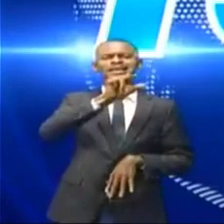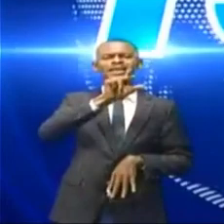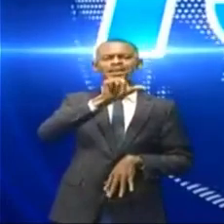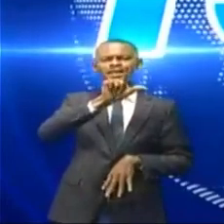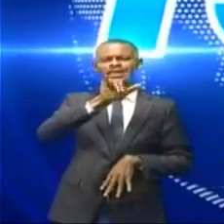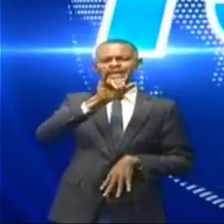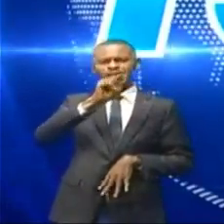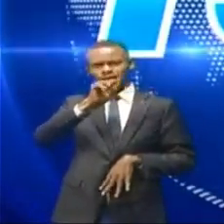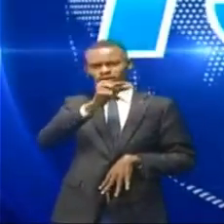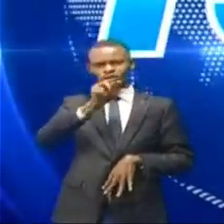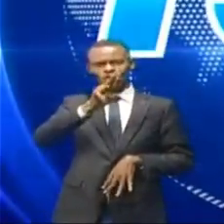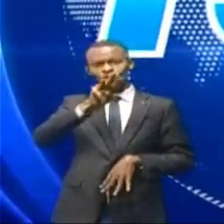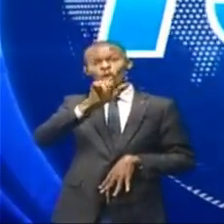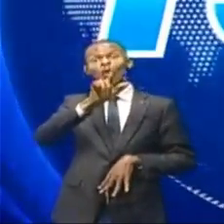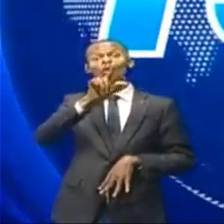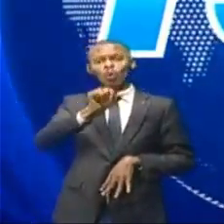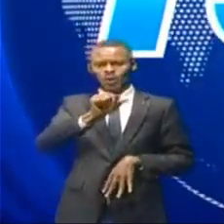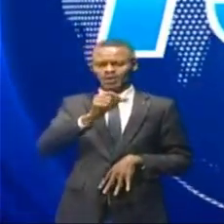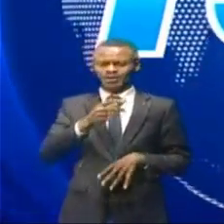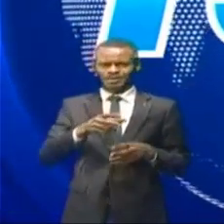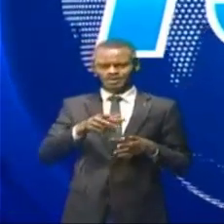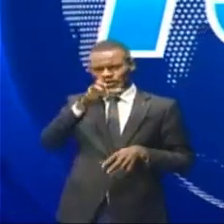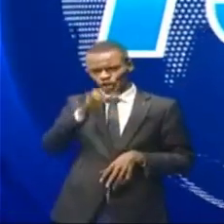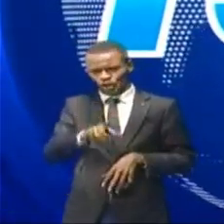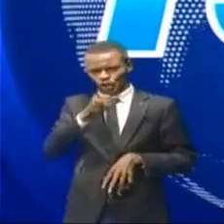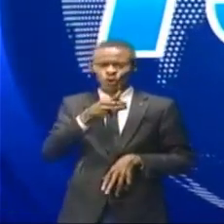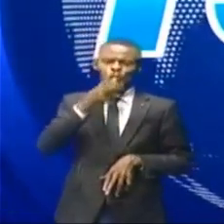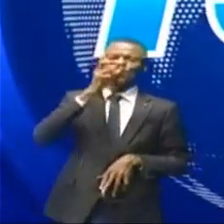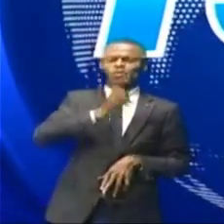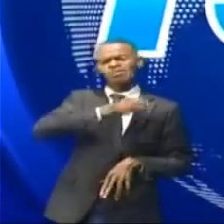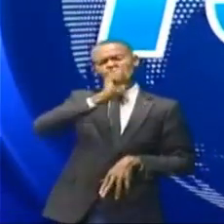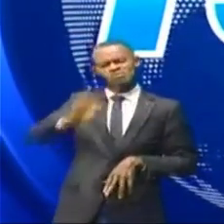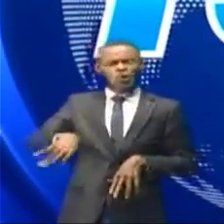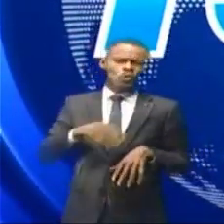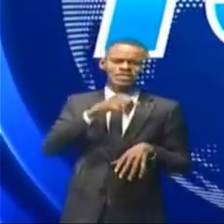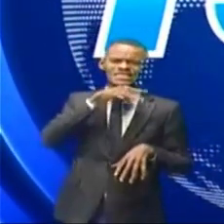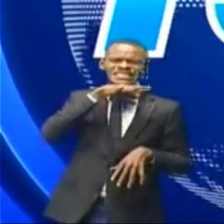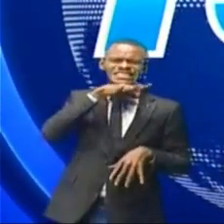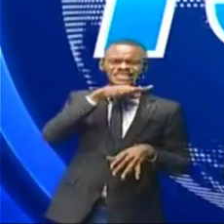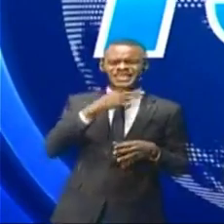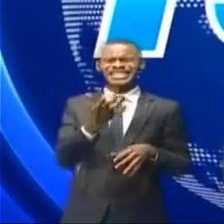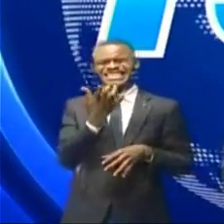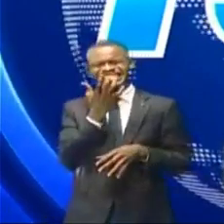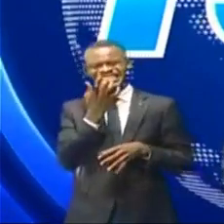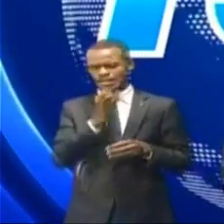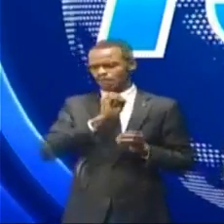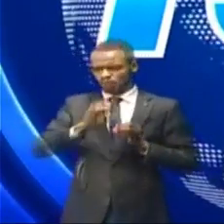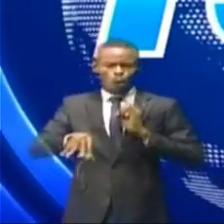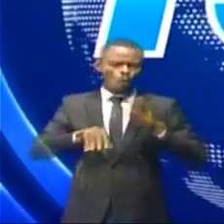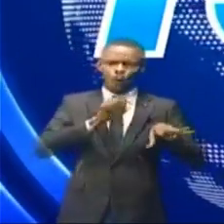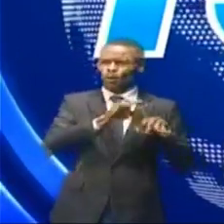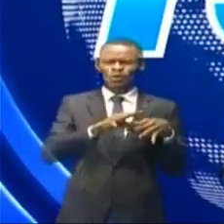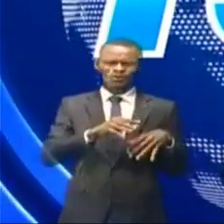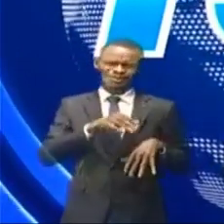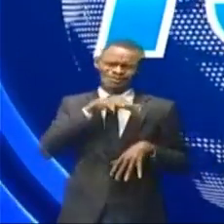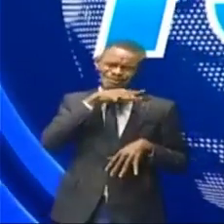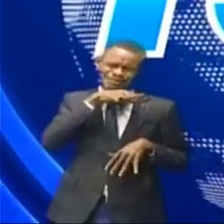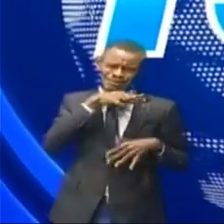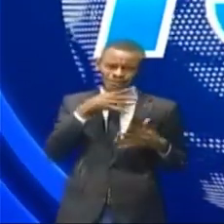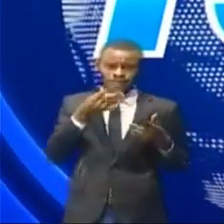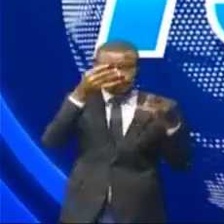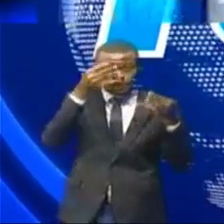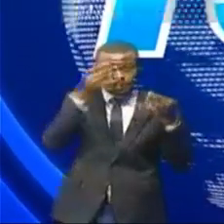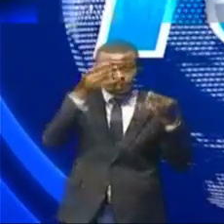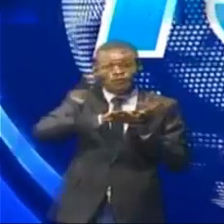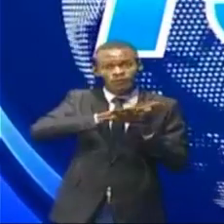plastique et autres déchets n'ont plus de place dans le quotidien des habitants de cette municipalité. Initiative de Toussaint